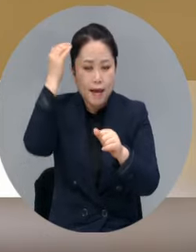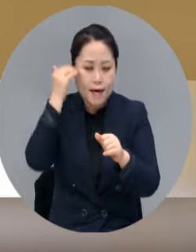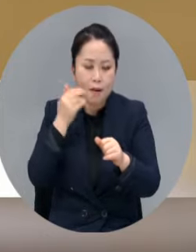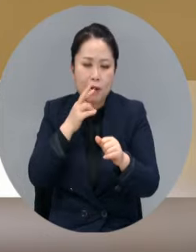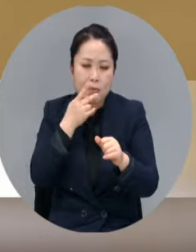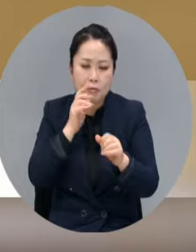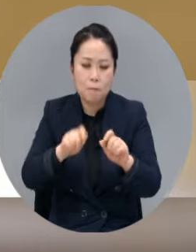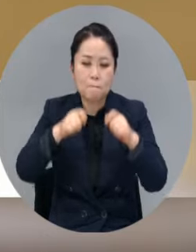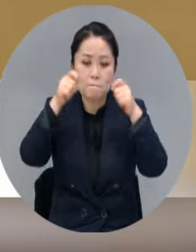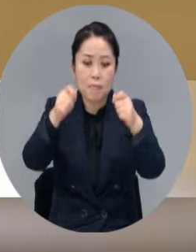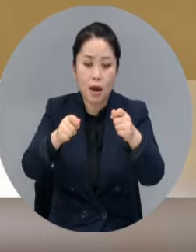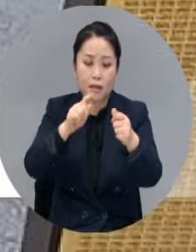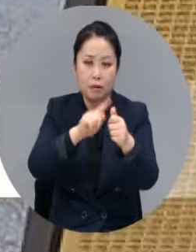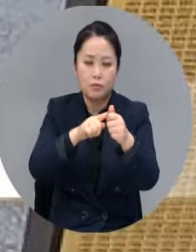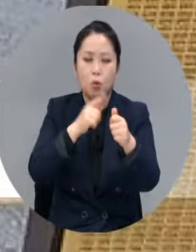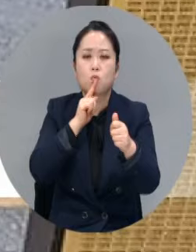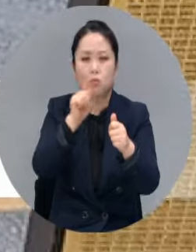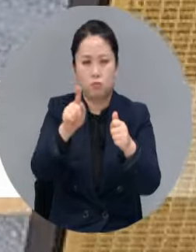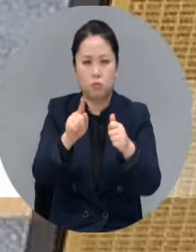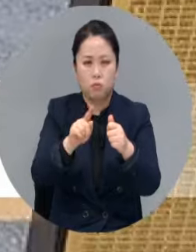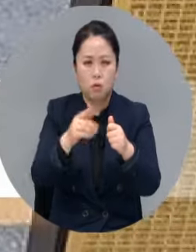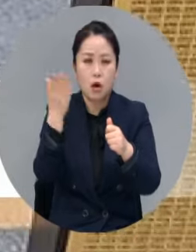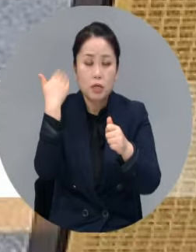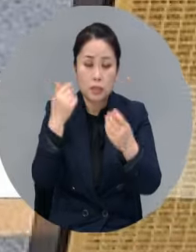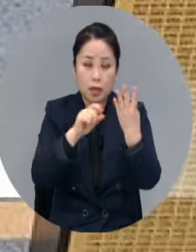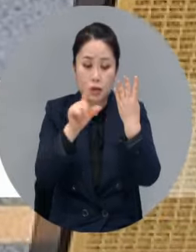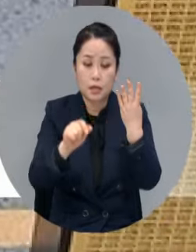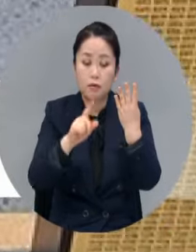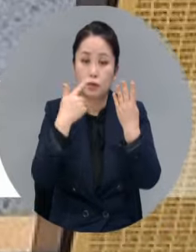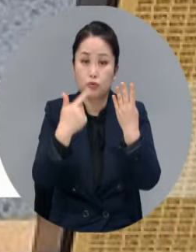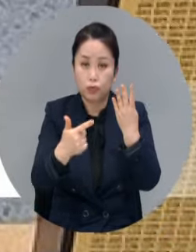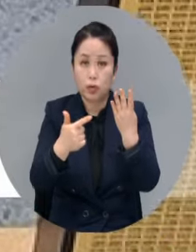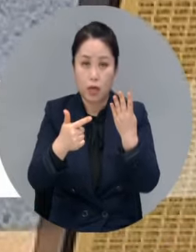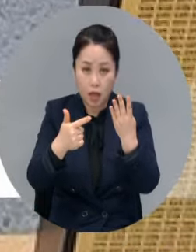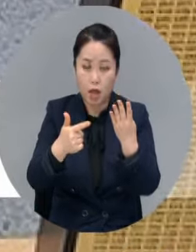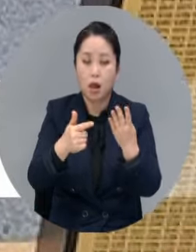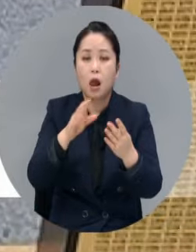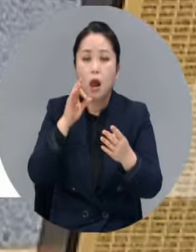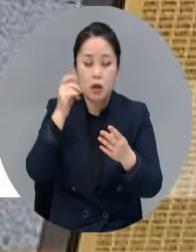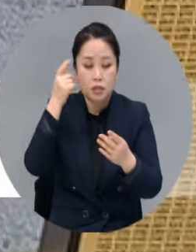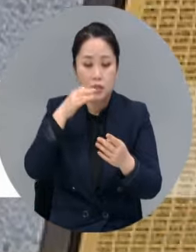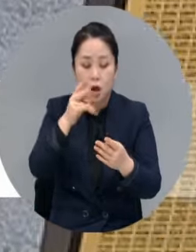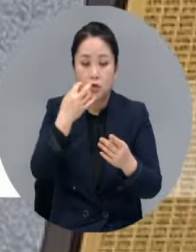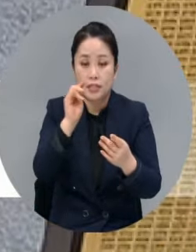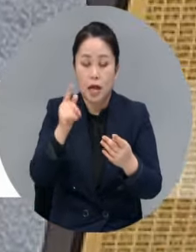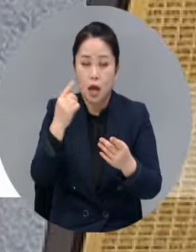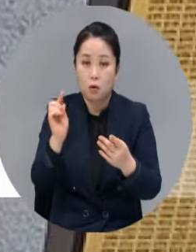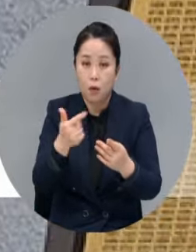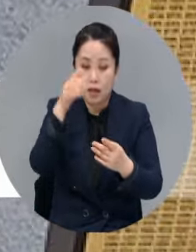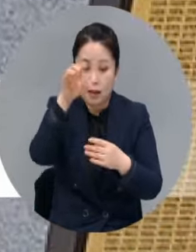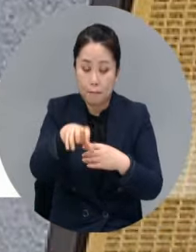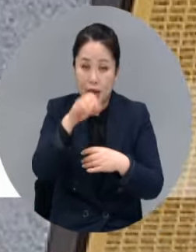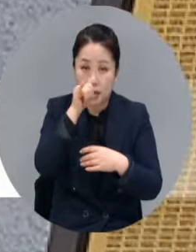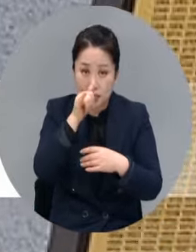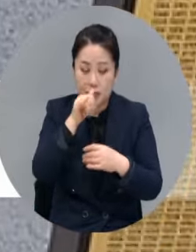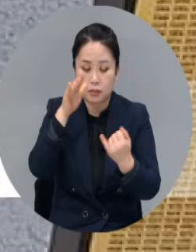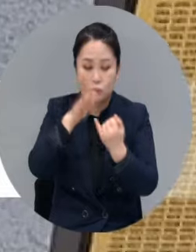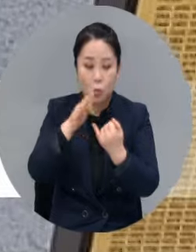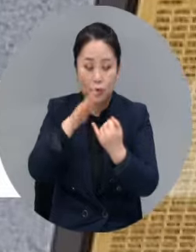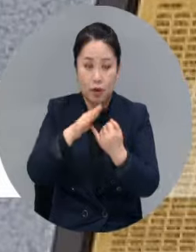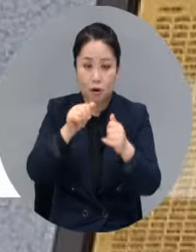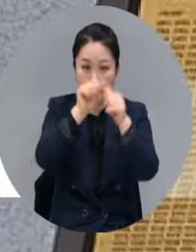고소했습니다 김작가는 지난 6일 동구 초량동 일본 영상관 앞에 있는 소녀상에 검정 봉지를 세웠던